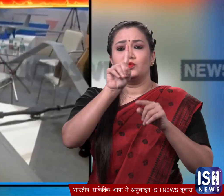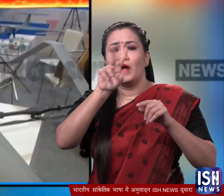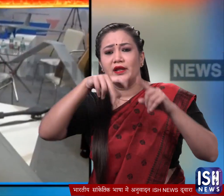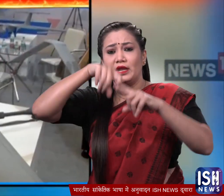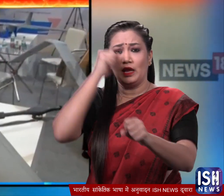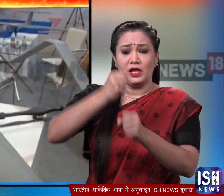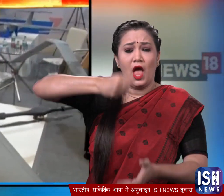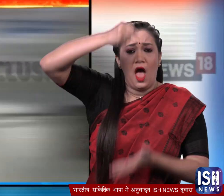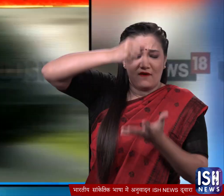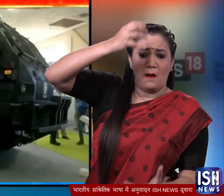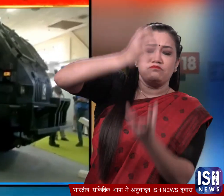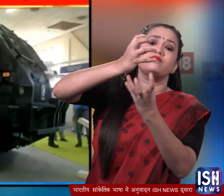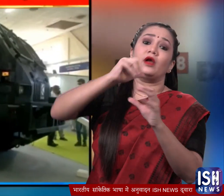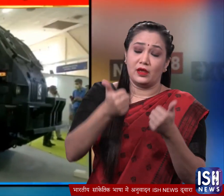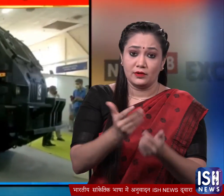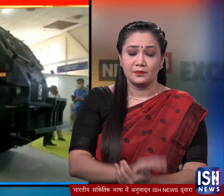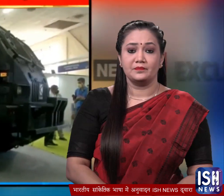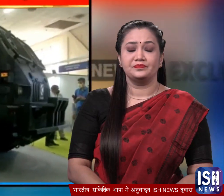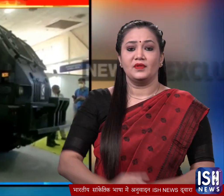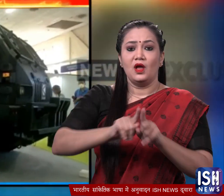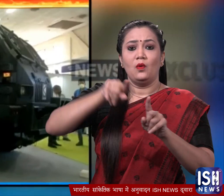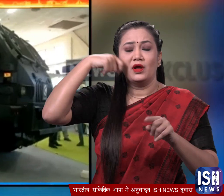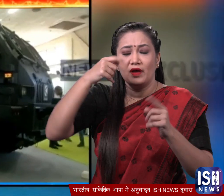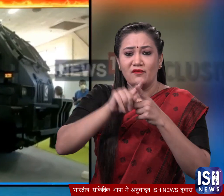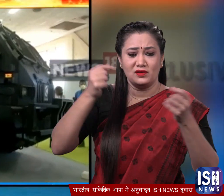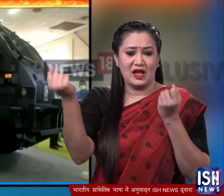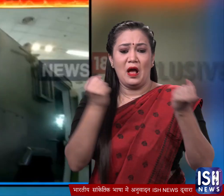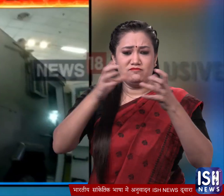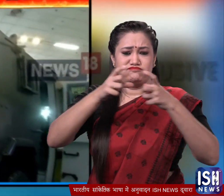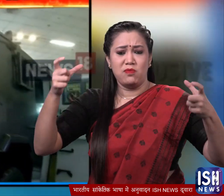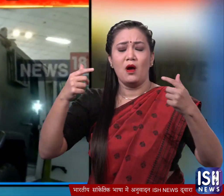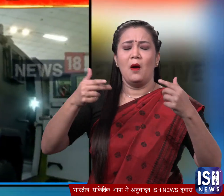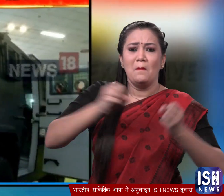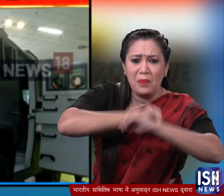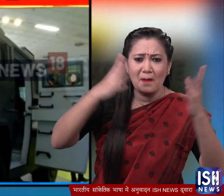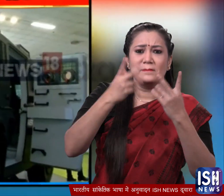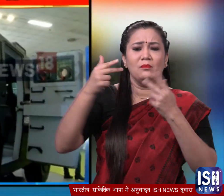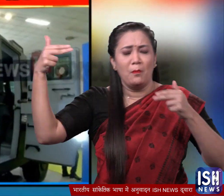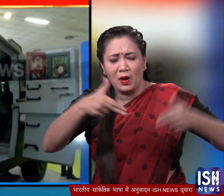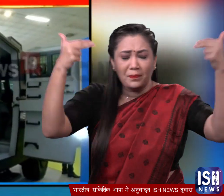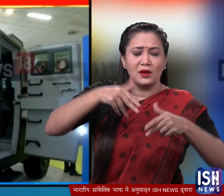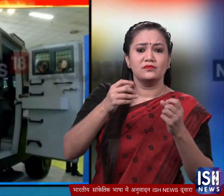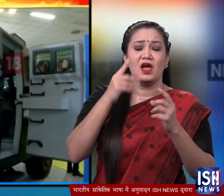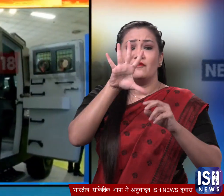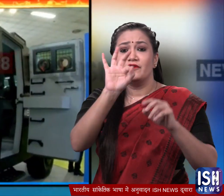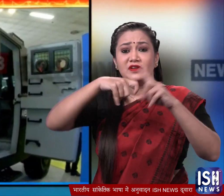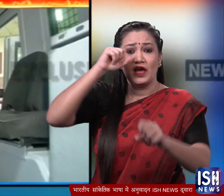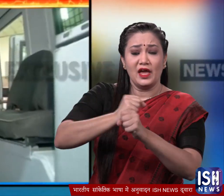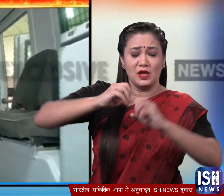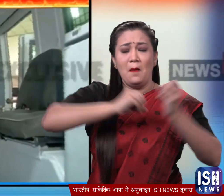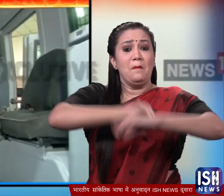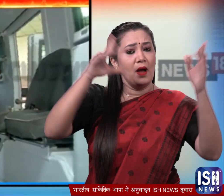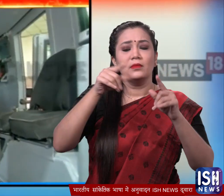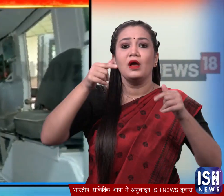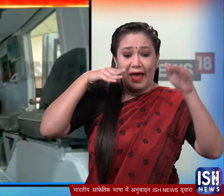तक का वजन भी ले जा सकता है। वहां से सामने आई तस्वीर में एक बख्तरबंद गाड़ी भी नजर आई। दावा किया गया कि अगर इस पर 50 किलो विस्फोटक फेंक दिया जाए